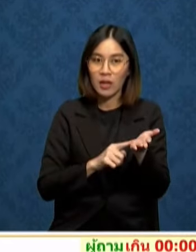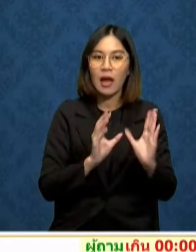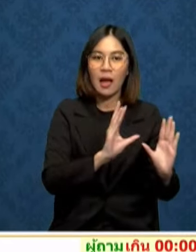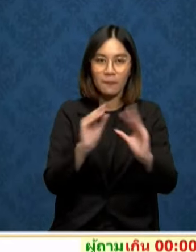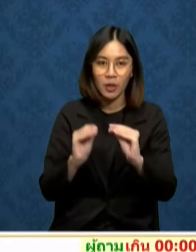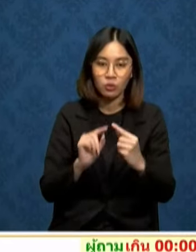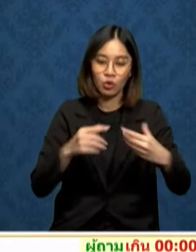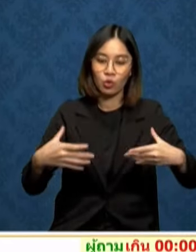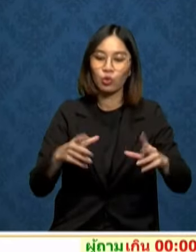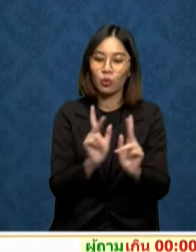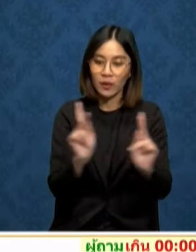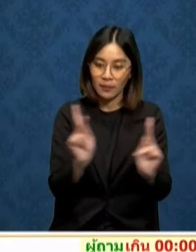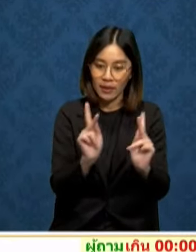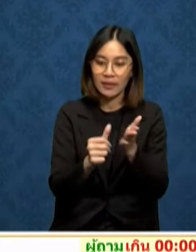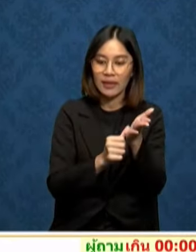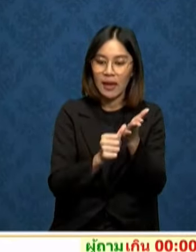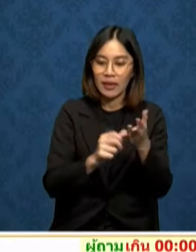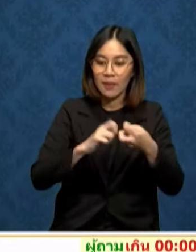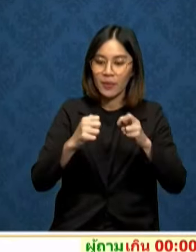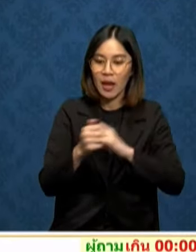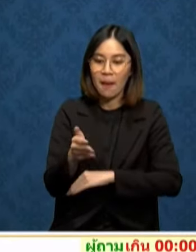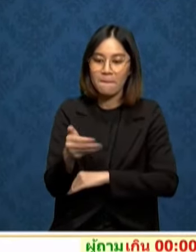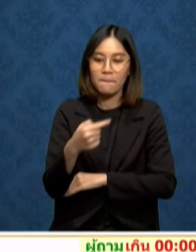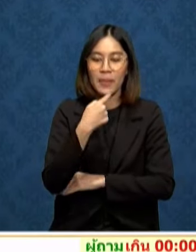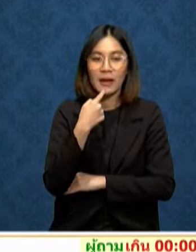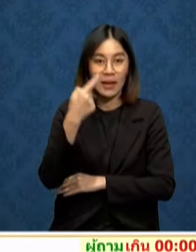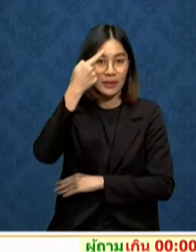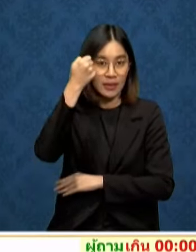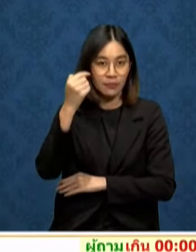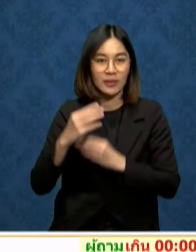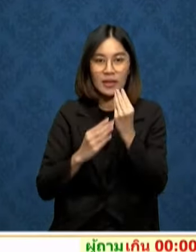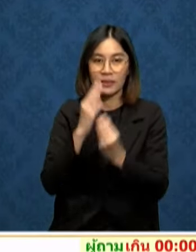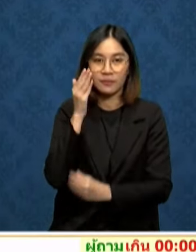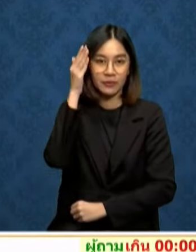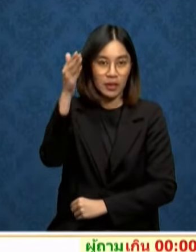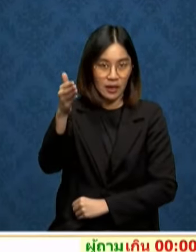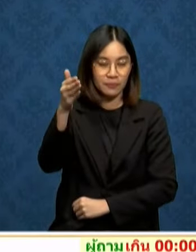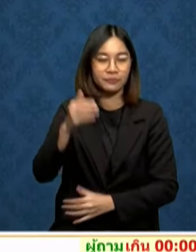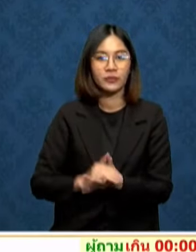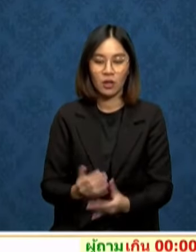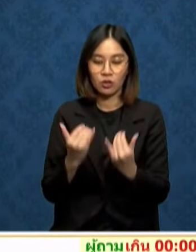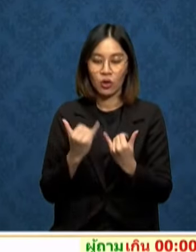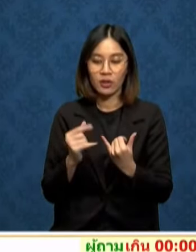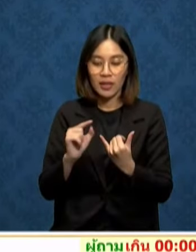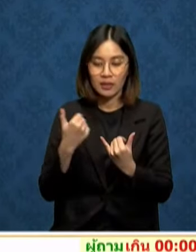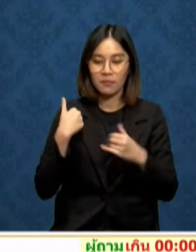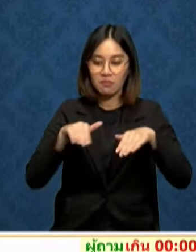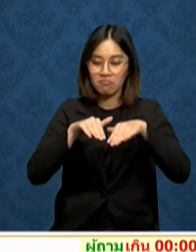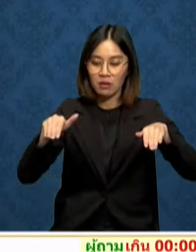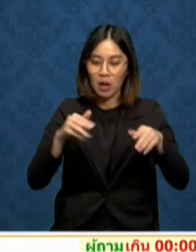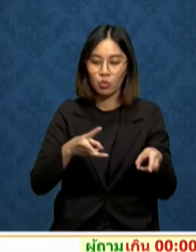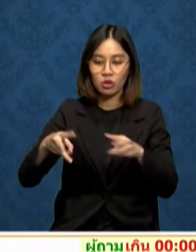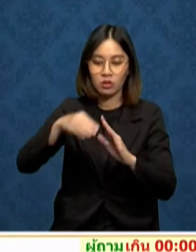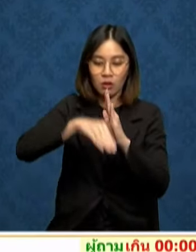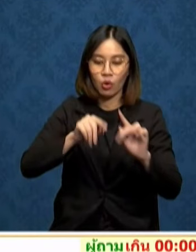ชุมในคณะกรรมการการแก้ไขปัญหาหมอปลาหมอคางดำในอาทิตย์หน้านะครับแล้วก็ขณะนี้ครับผมนำเรียนว่าเราจะมีมาตรการต่